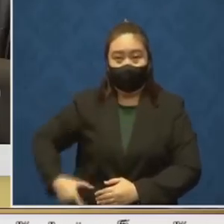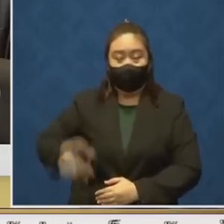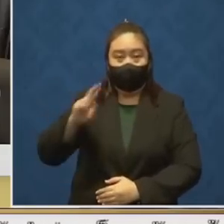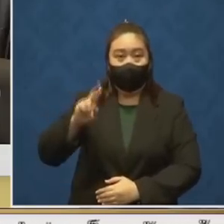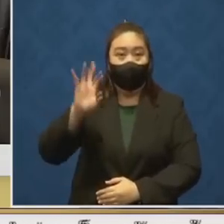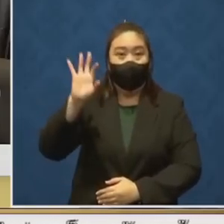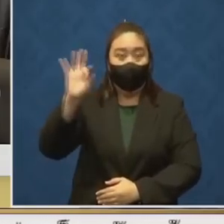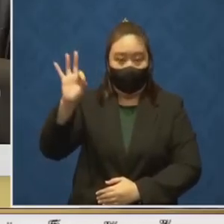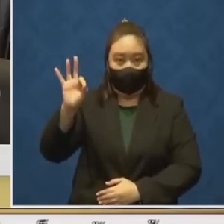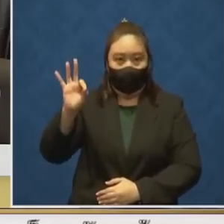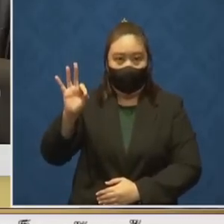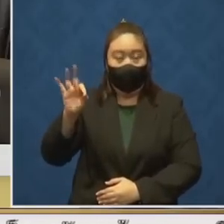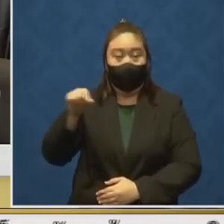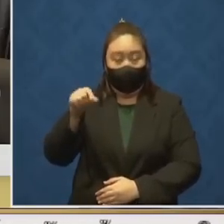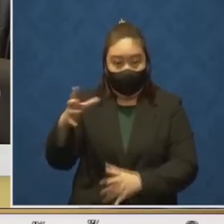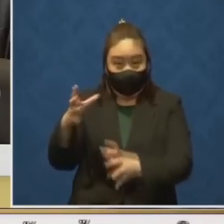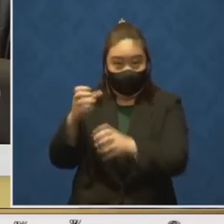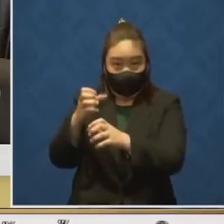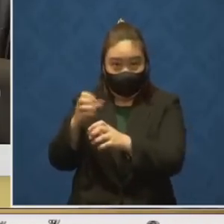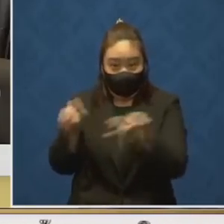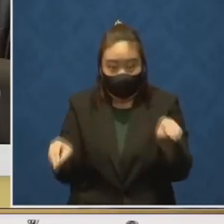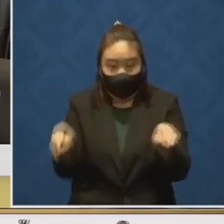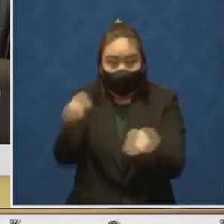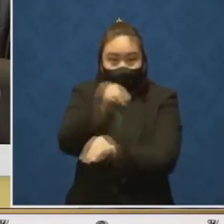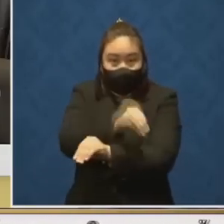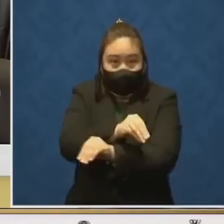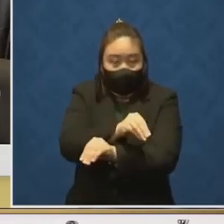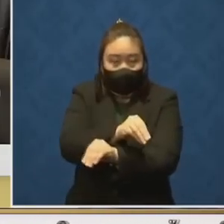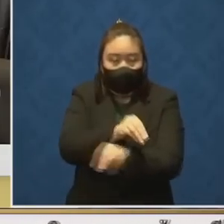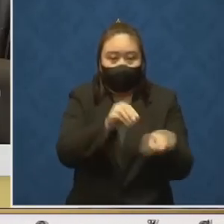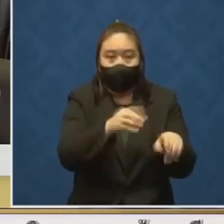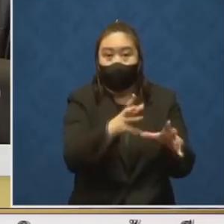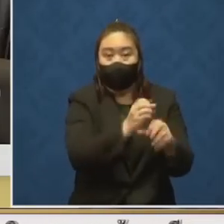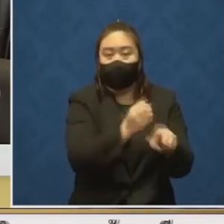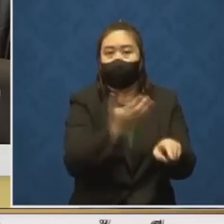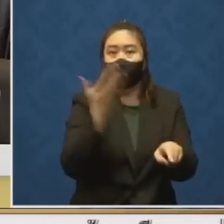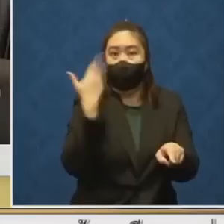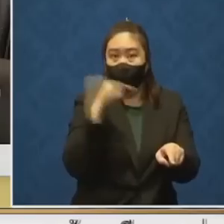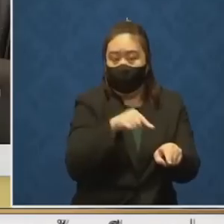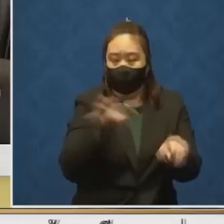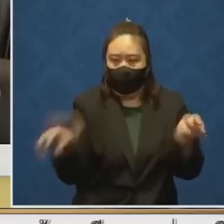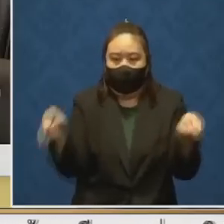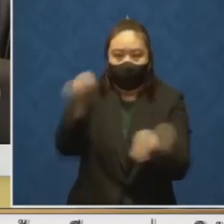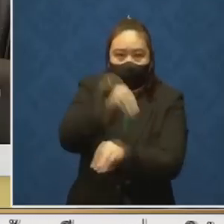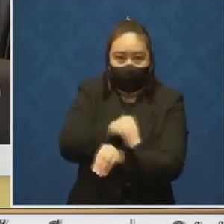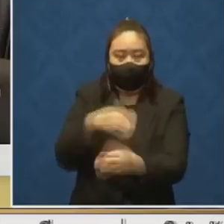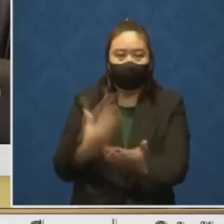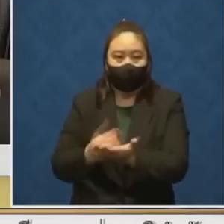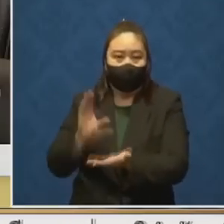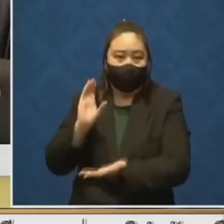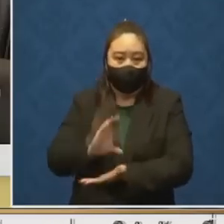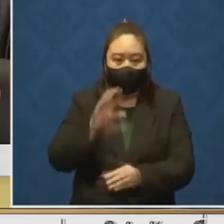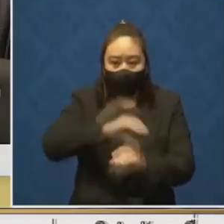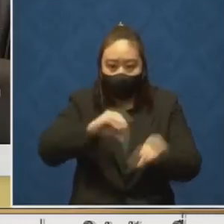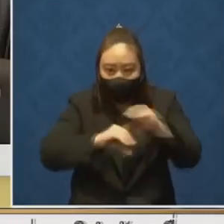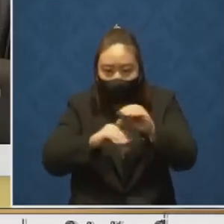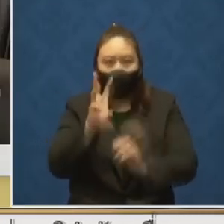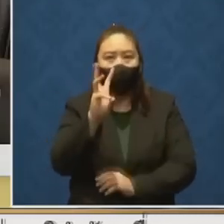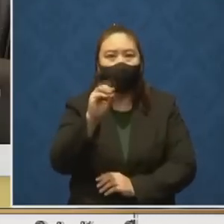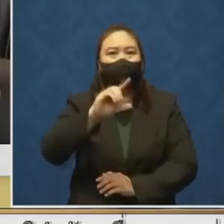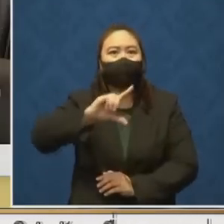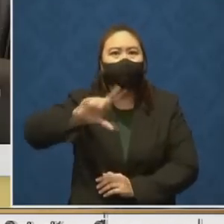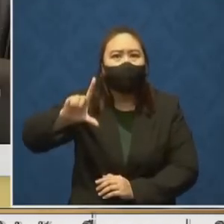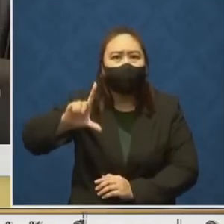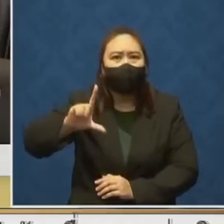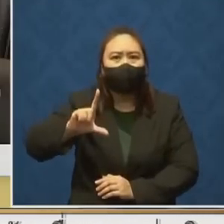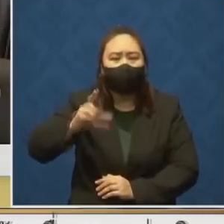มาแทนที่ัุสาวรี พระยาพหล5. เพยวงเงินสร้าง 60 ล้านบาท5. เมอทฉัเข้าไปอ่านเื